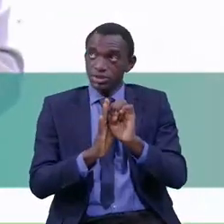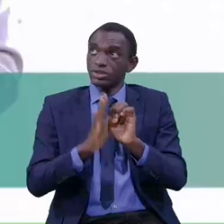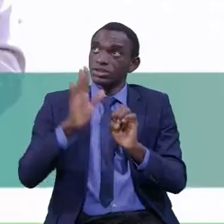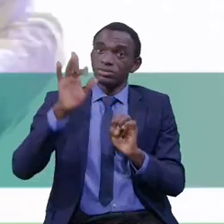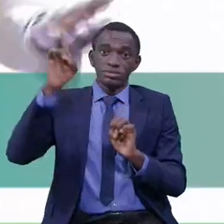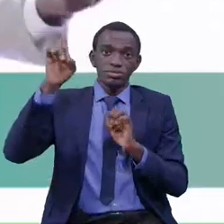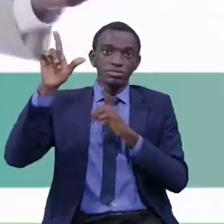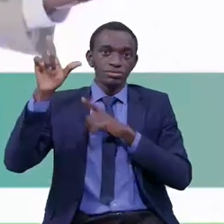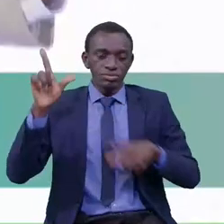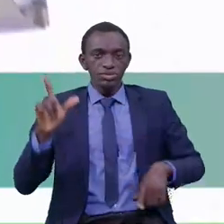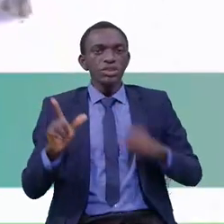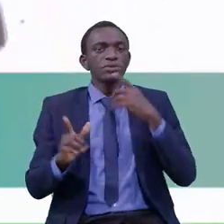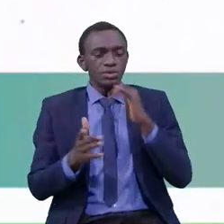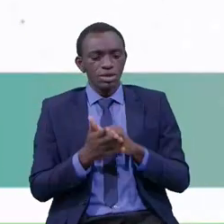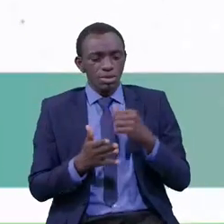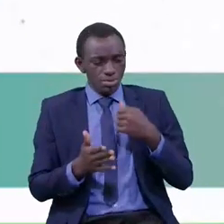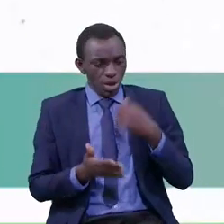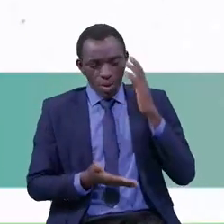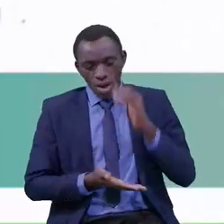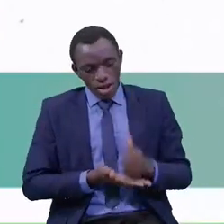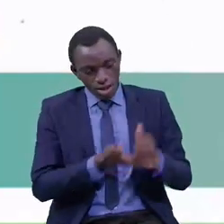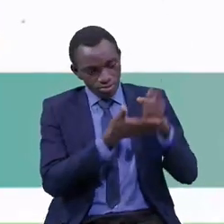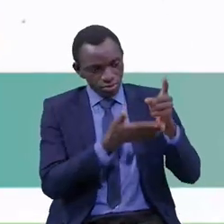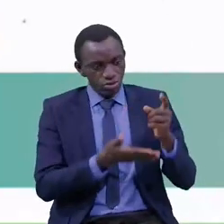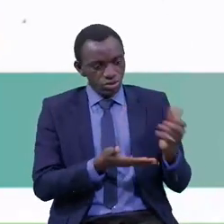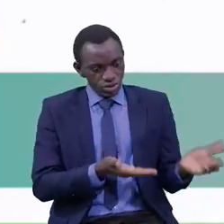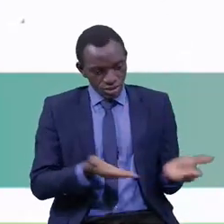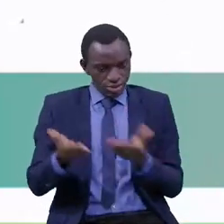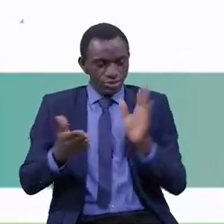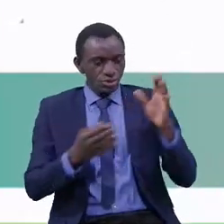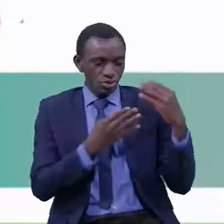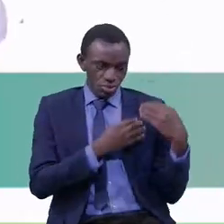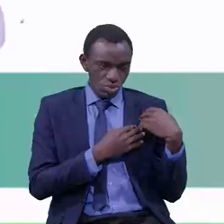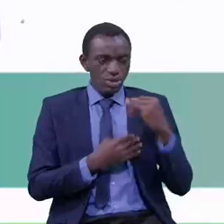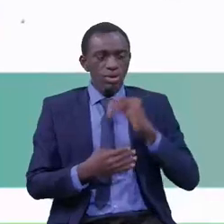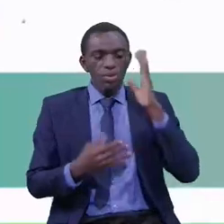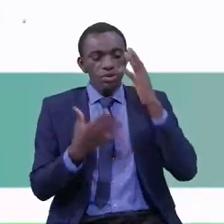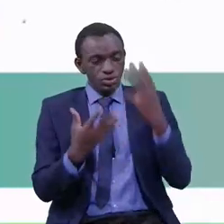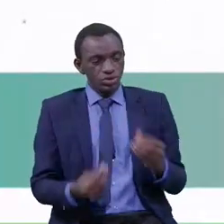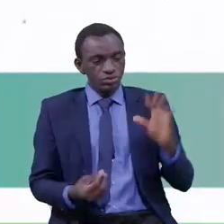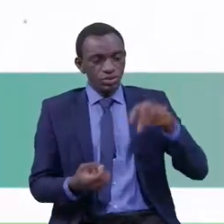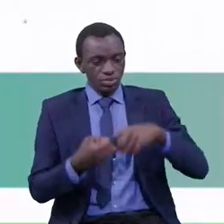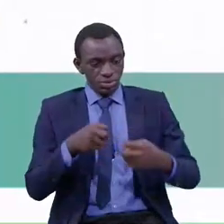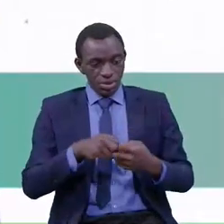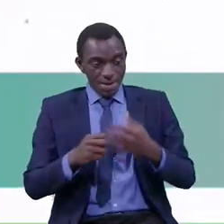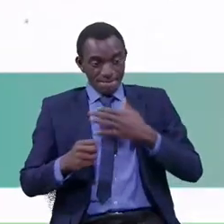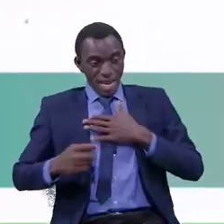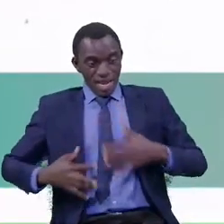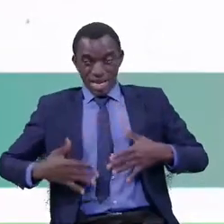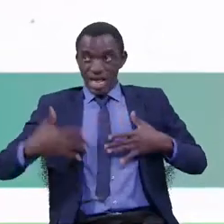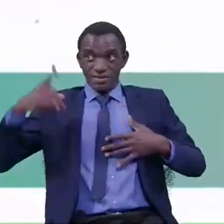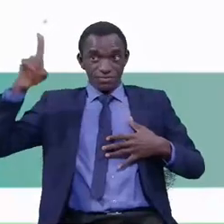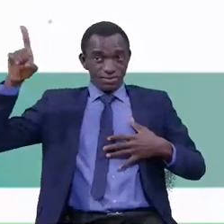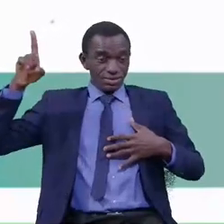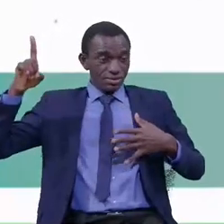fardeau, je vais régler ton problème, je te donnerai ma vie. Et la vie que je mène, et si je